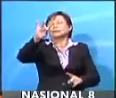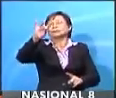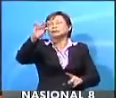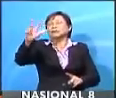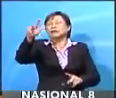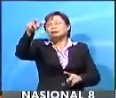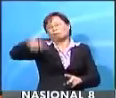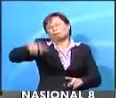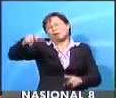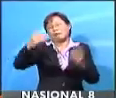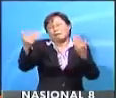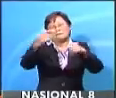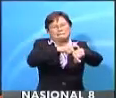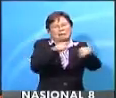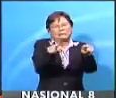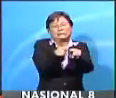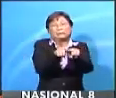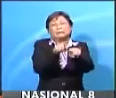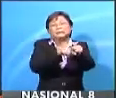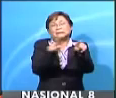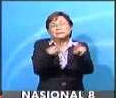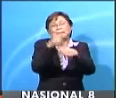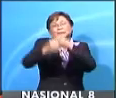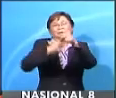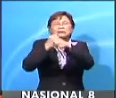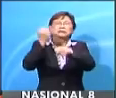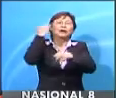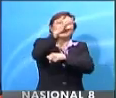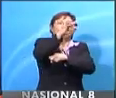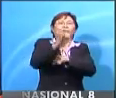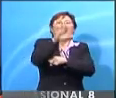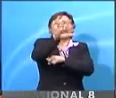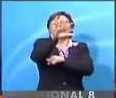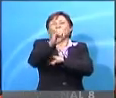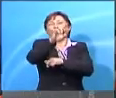751,383 orang berbanding tempoh sama tahun lalu, iaitu